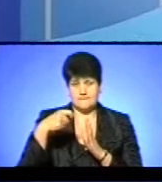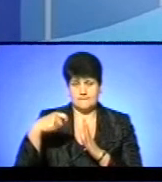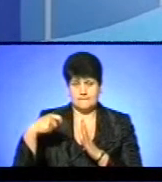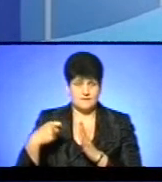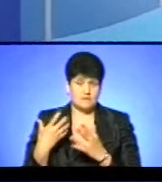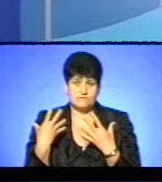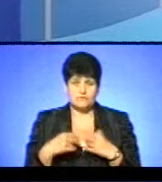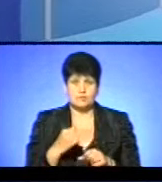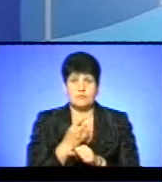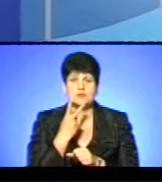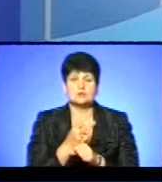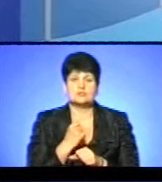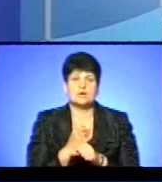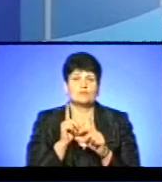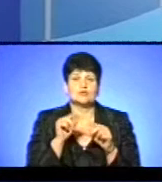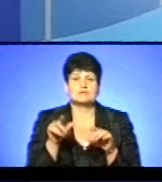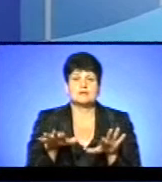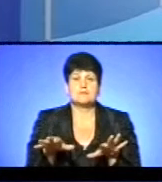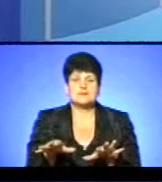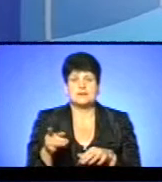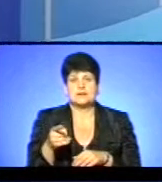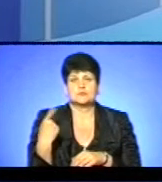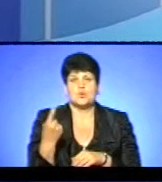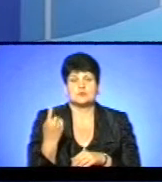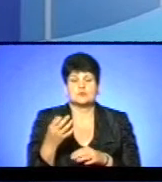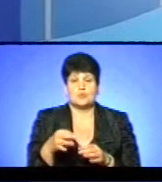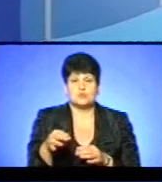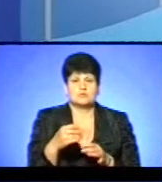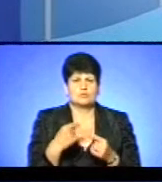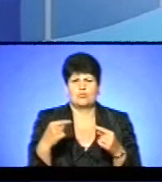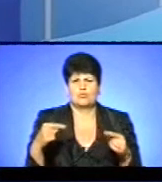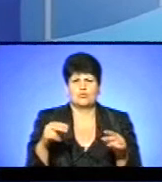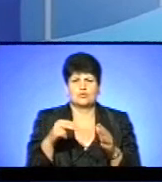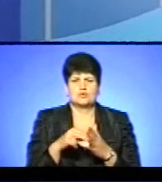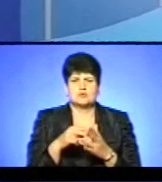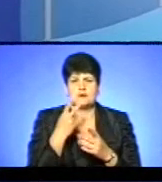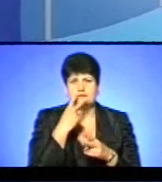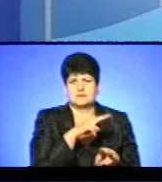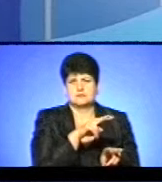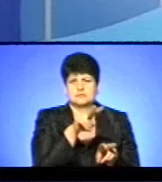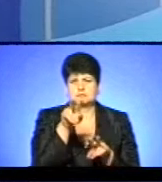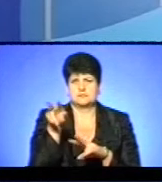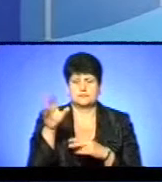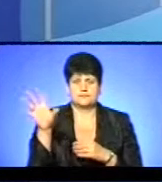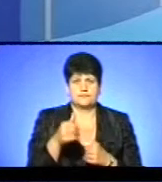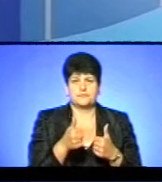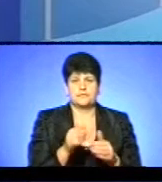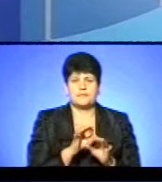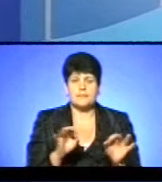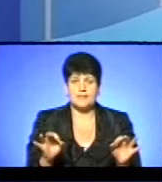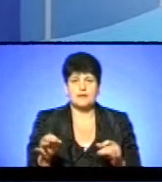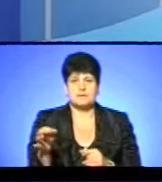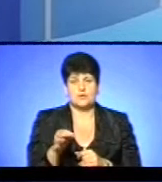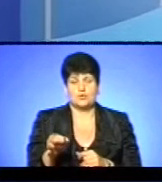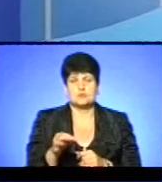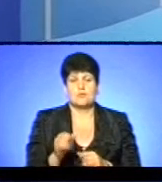робиться. Тобто, виїхавши на місце, на любу водойму, там, зокрема Тернопільське озеро, з любої точки, де б ми не стали, все озеро проглядається. Ну, насчет озера ми можемо